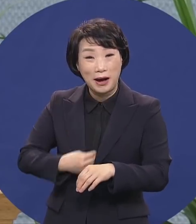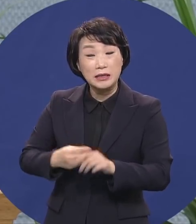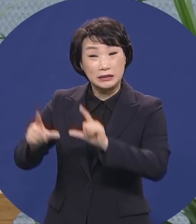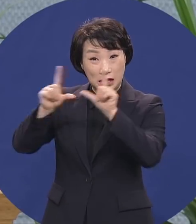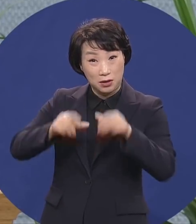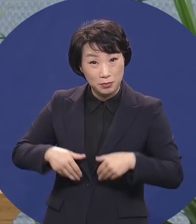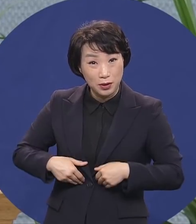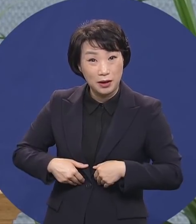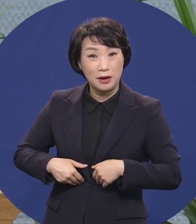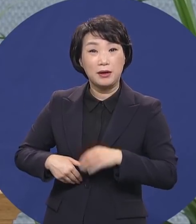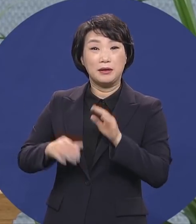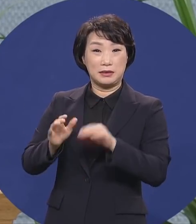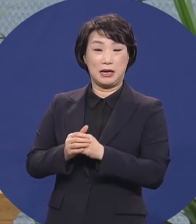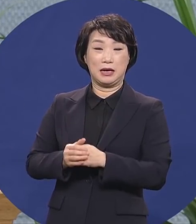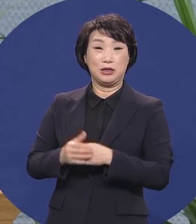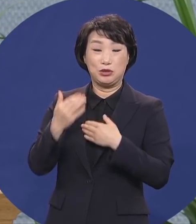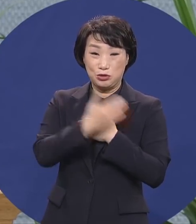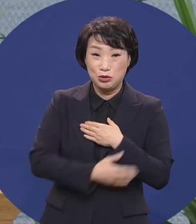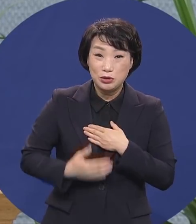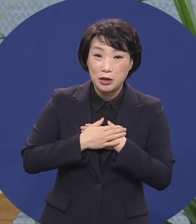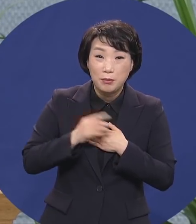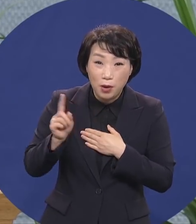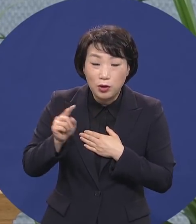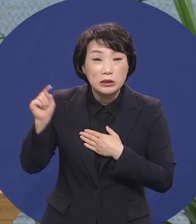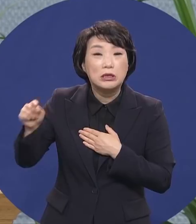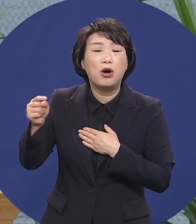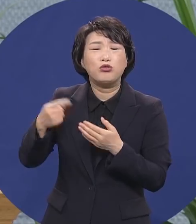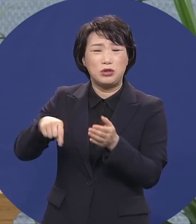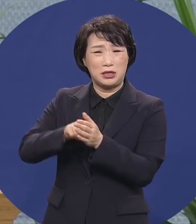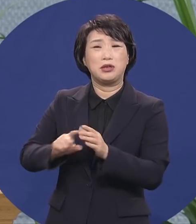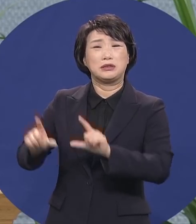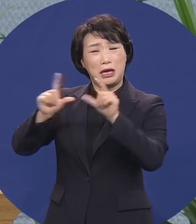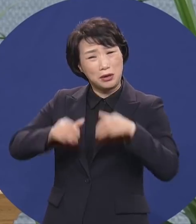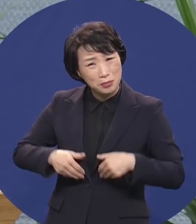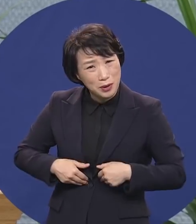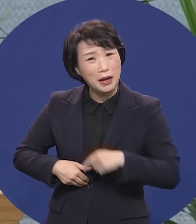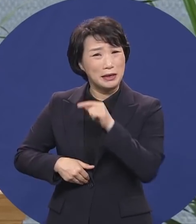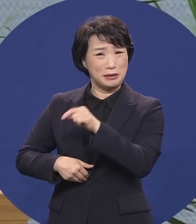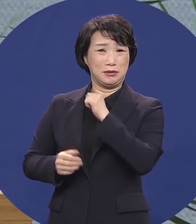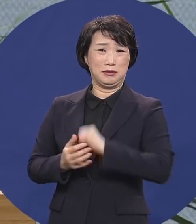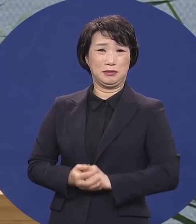살아야 돼. 육신은 그를 위해 존재해야 돼.